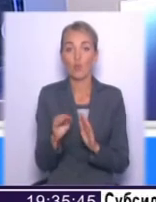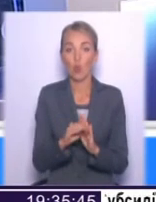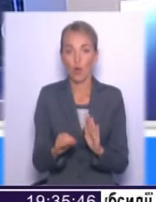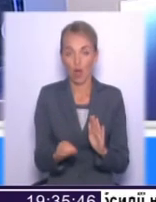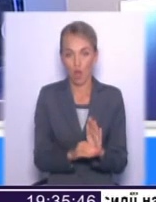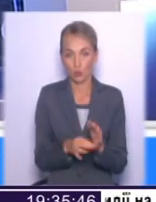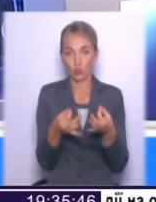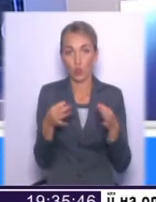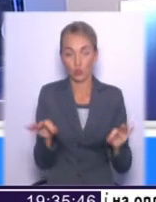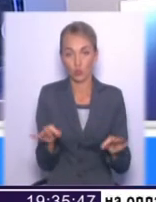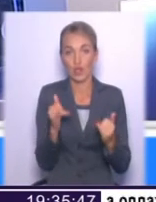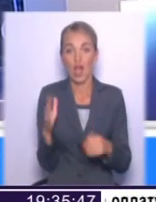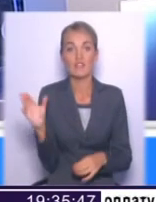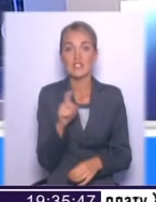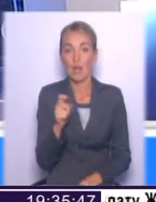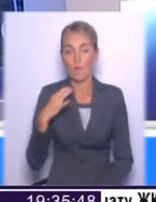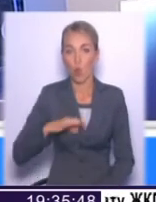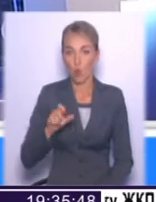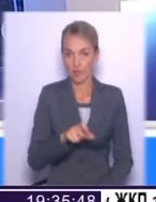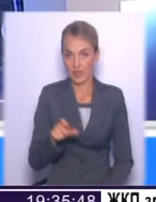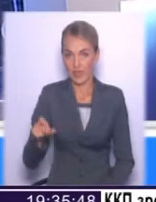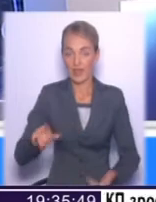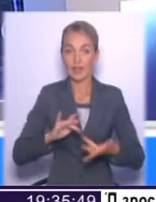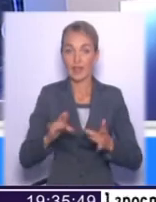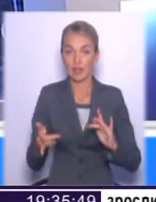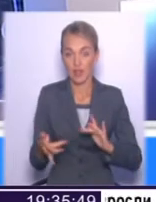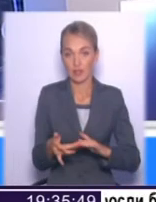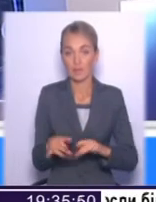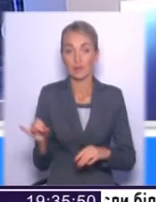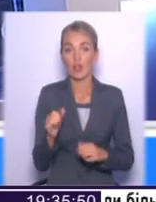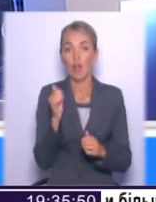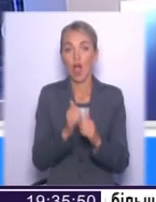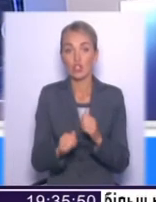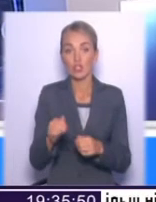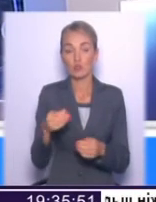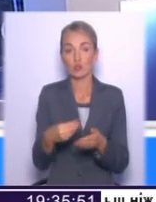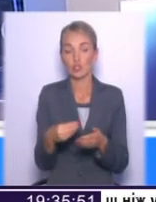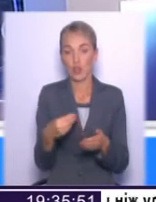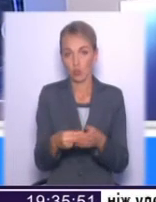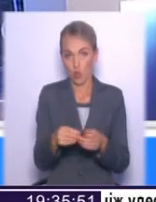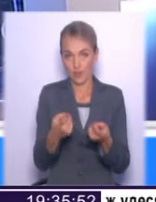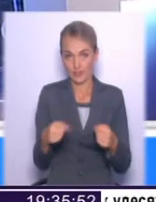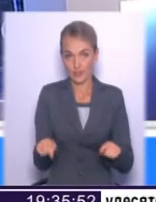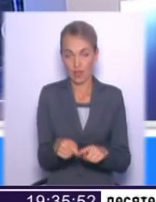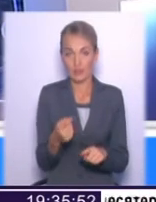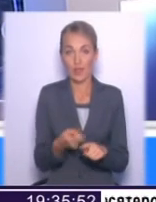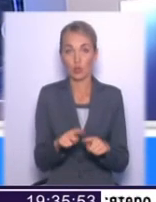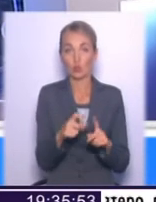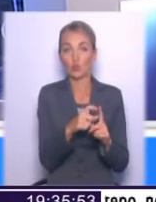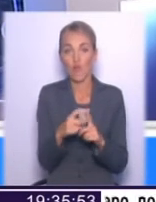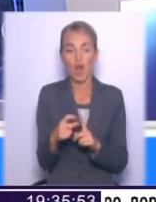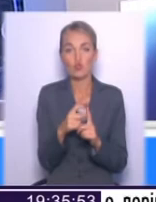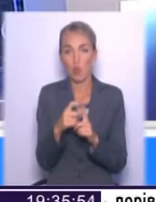к доступу для всіх пользователів інтернету і кожної бюджетної організації. Це слова,